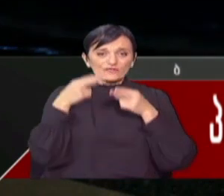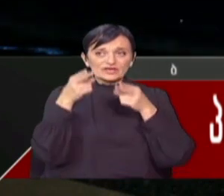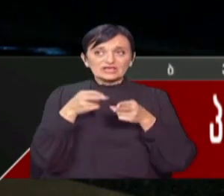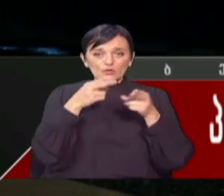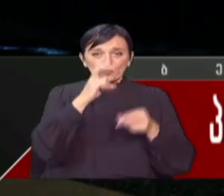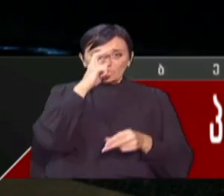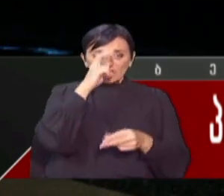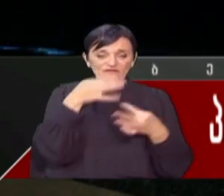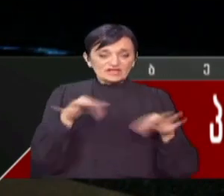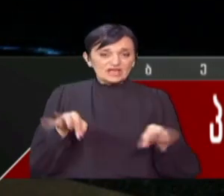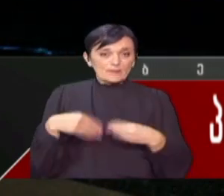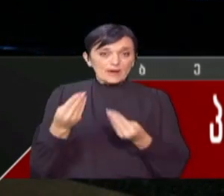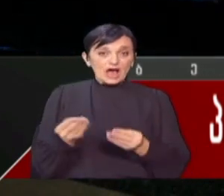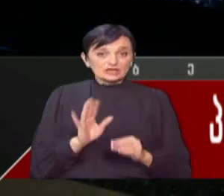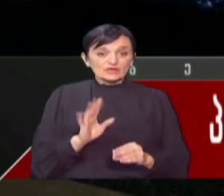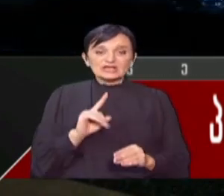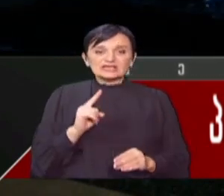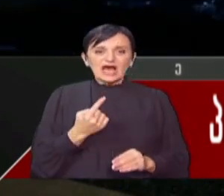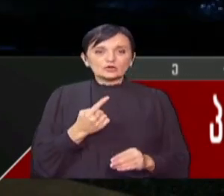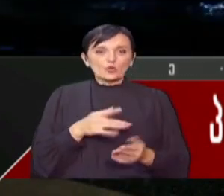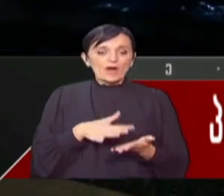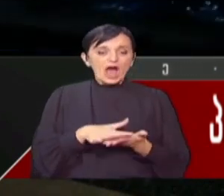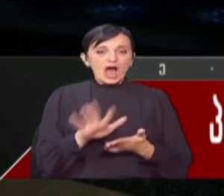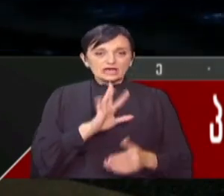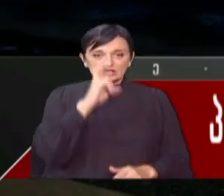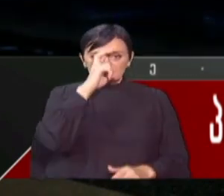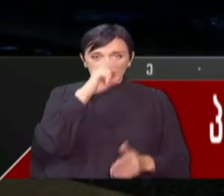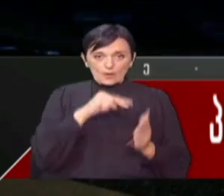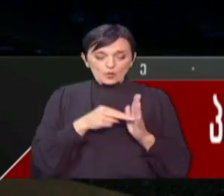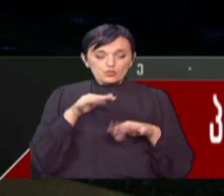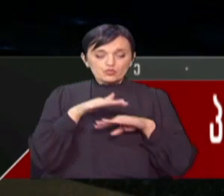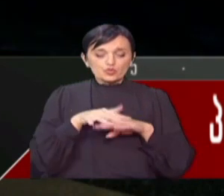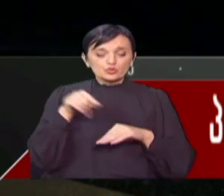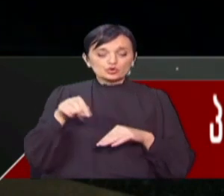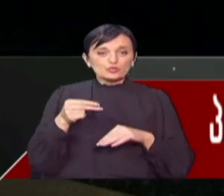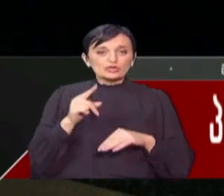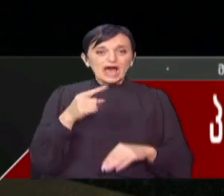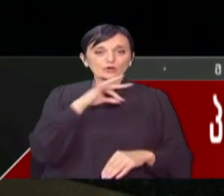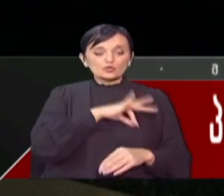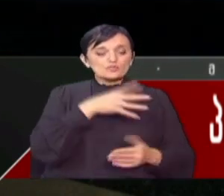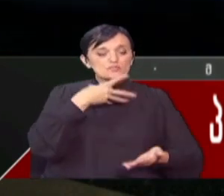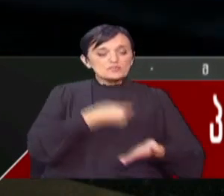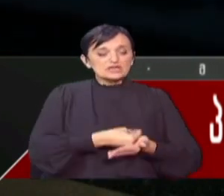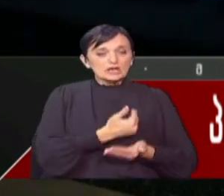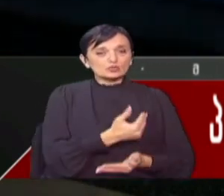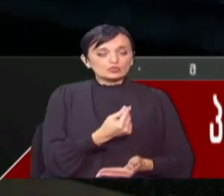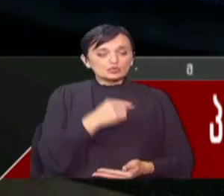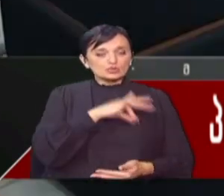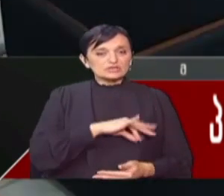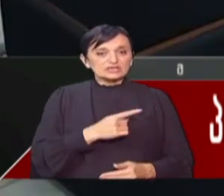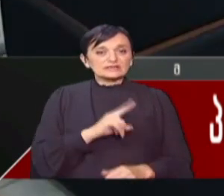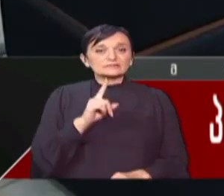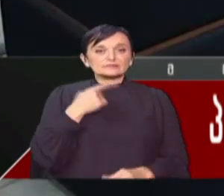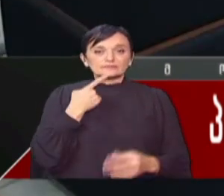მთავრობამ მას ნებართვა არ მისცა, მაშინ რატომ ახარჯავდა ის სახელმწიფო ბიუჯეტის ფულს და რატო იყენებდა პირად სახსრებს? რა